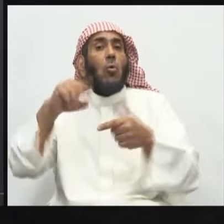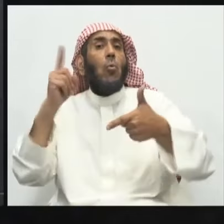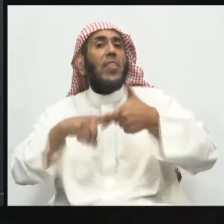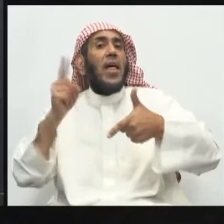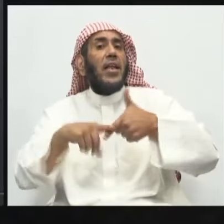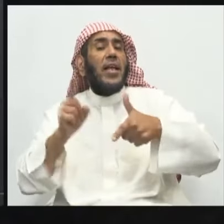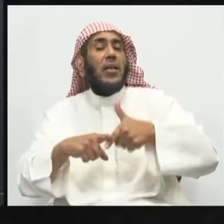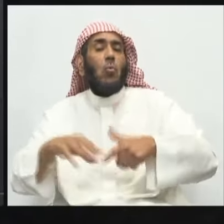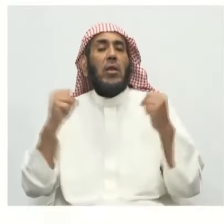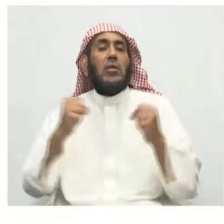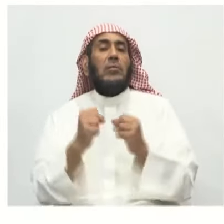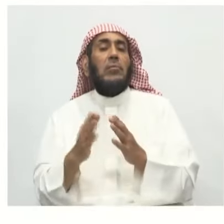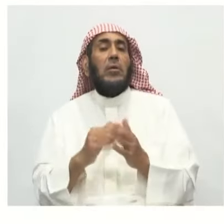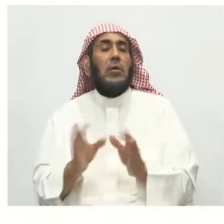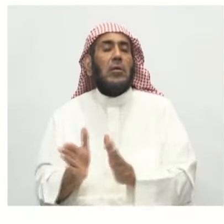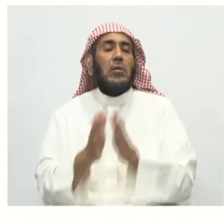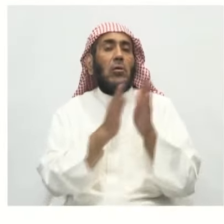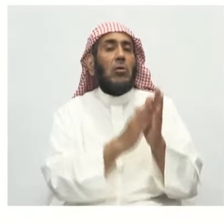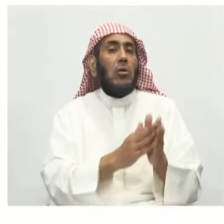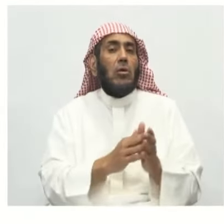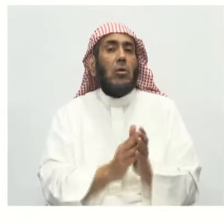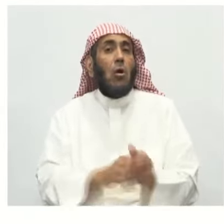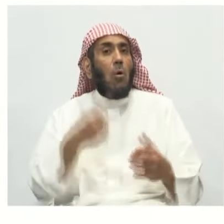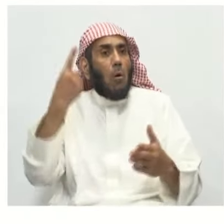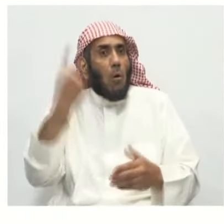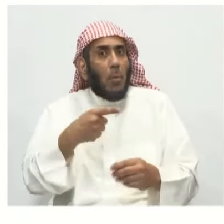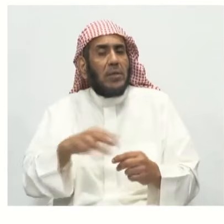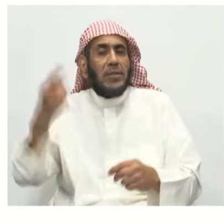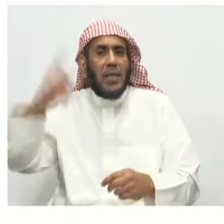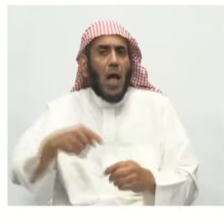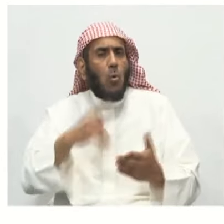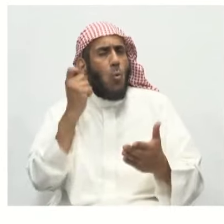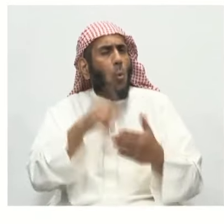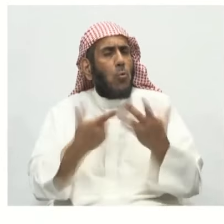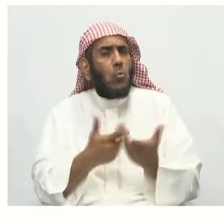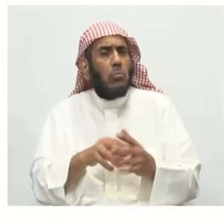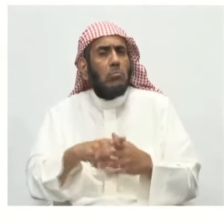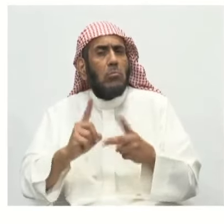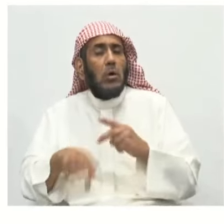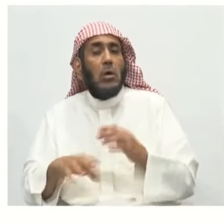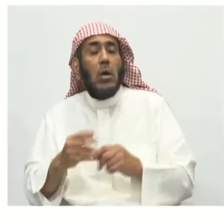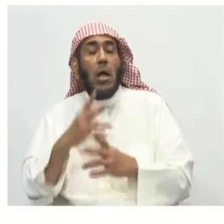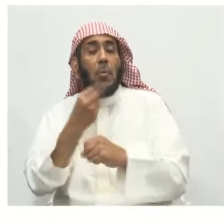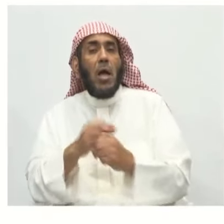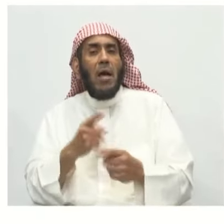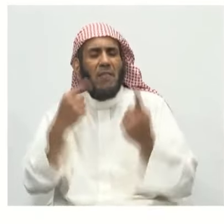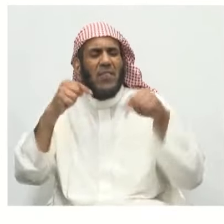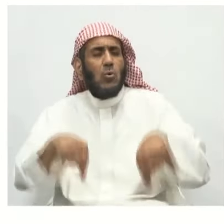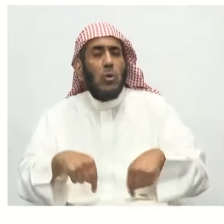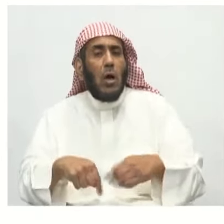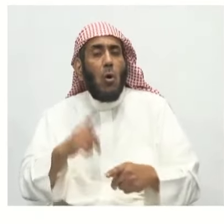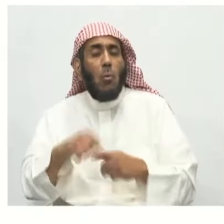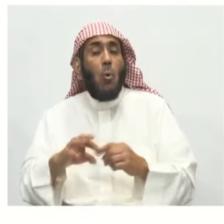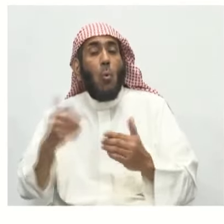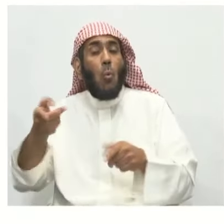مباشره والسحر ننتقل الان لعقوبه الساحر عقوبه الساحر يا ابنائي في الدنيا